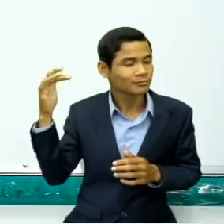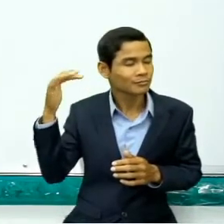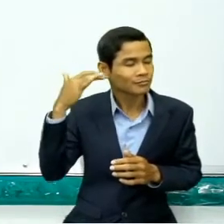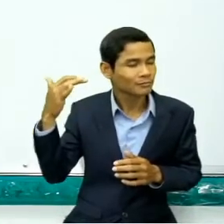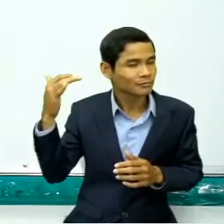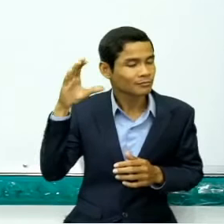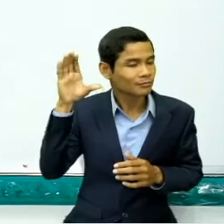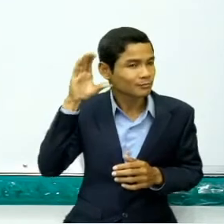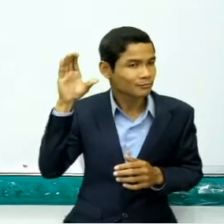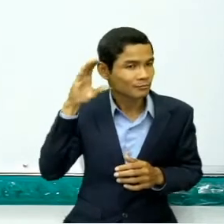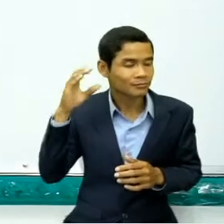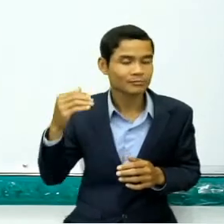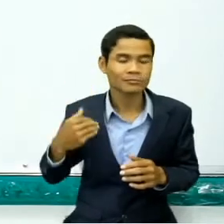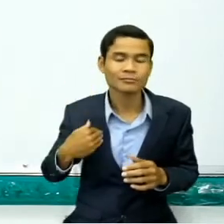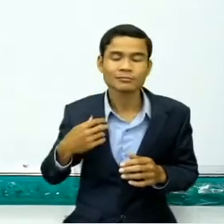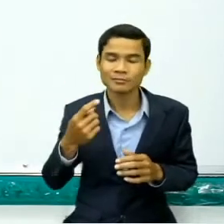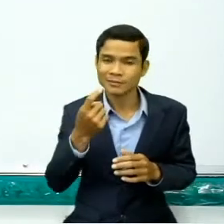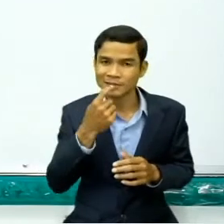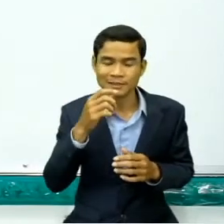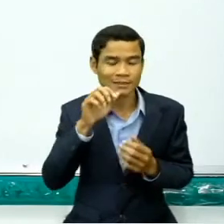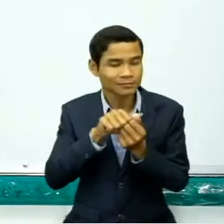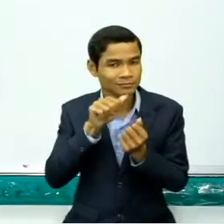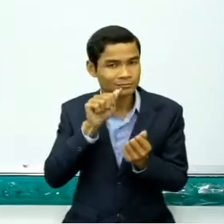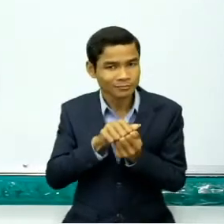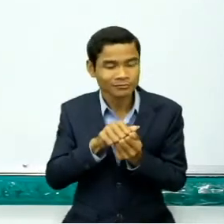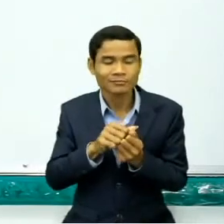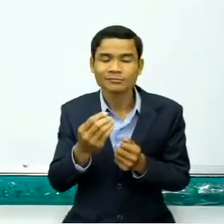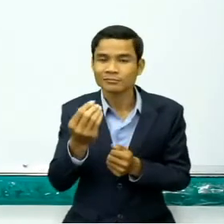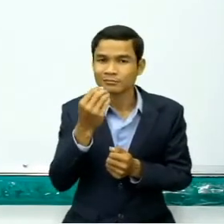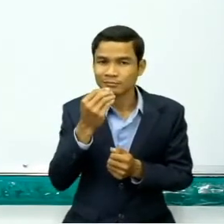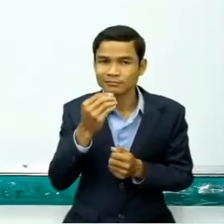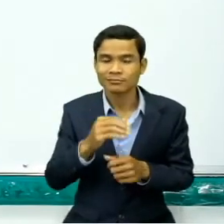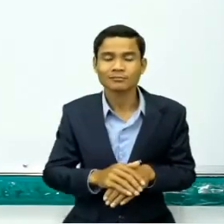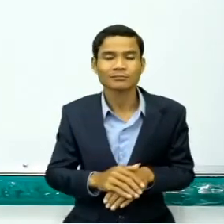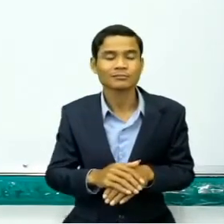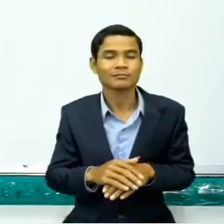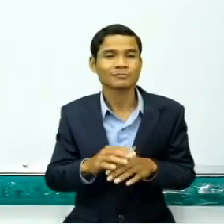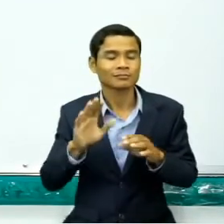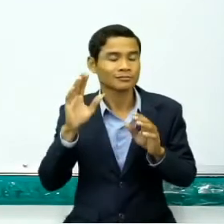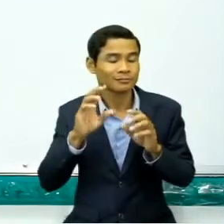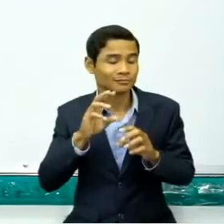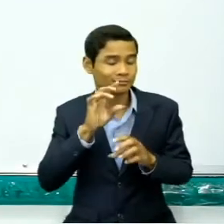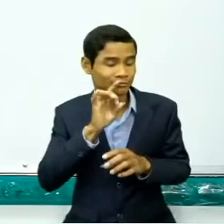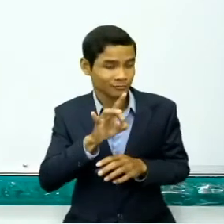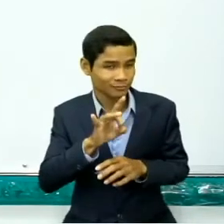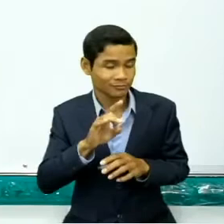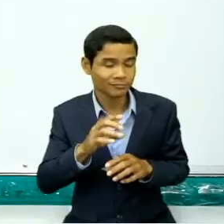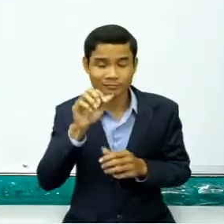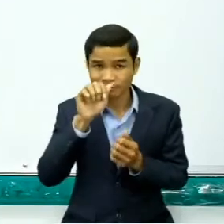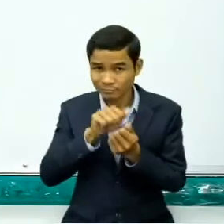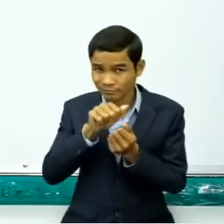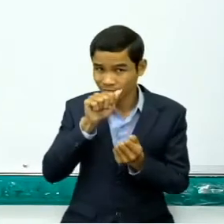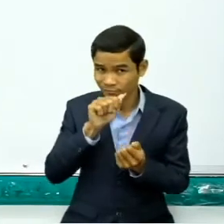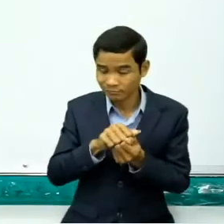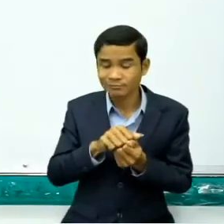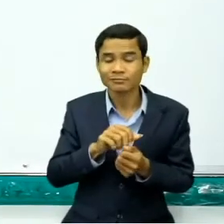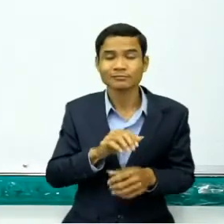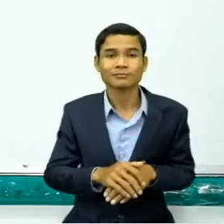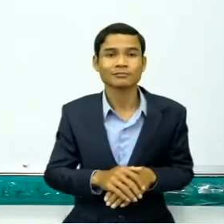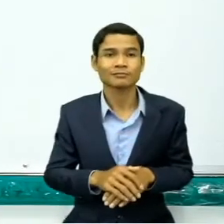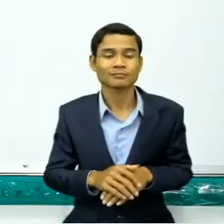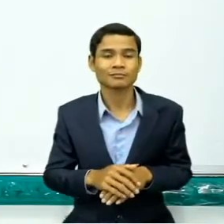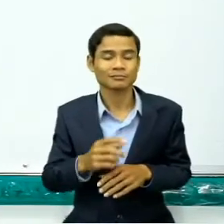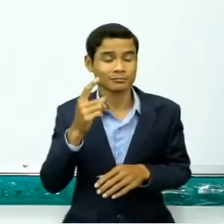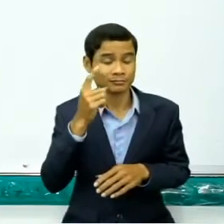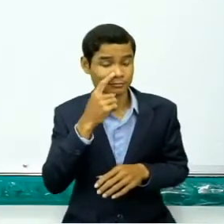lên miên tiếng thơ mình tục tung pia a ha men hai tục tung pia a ha